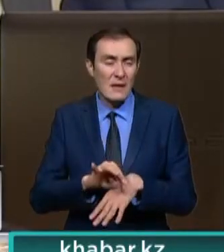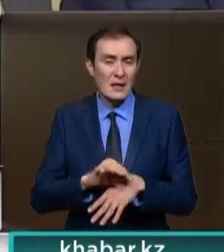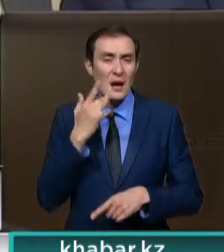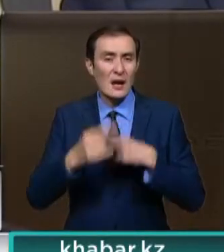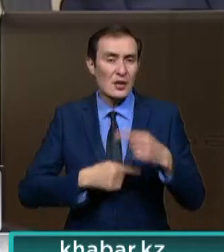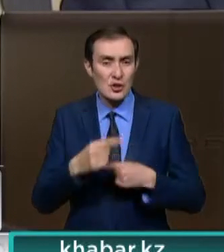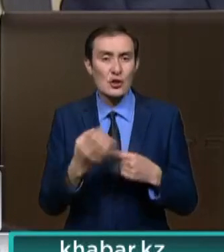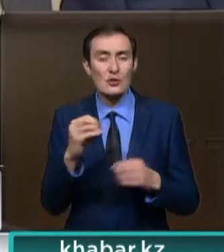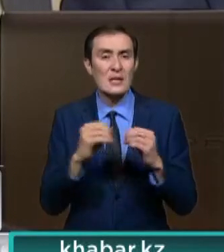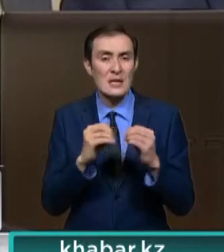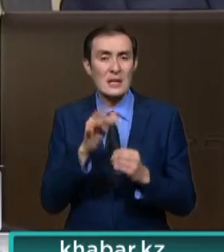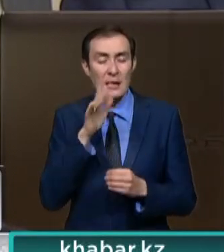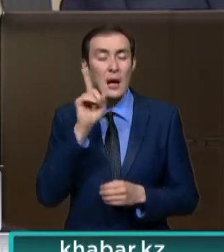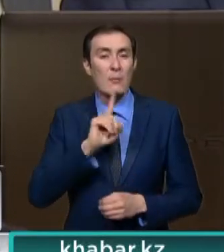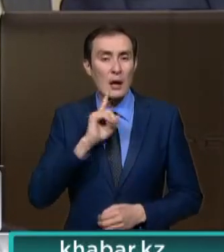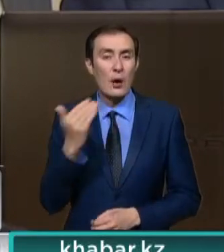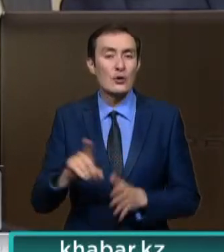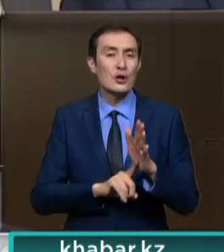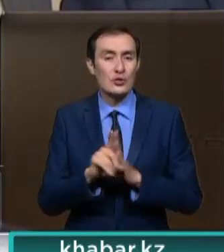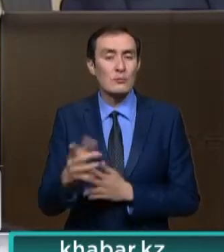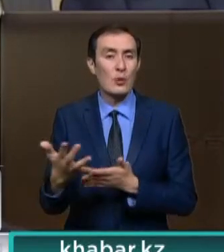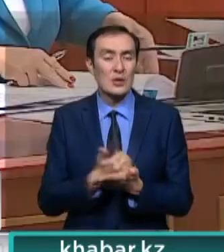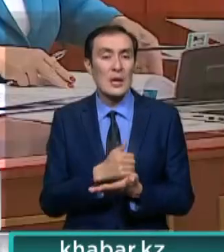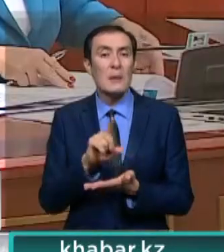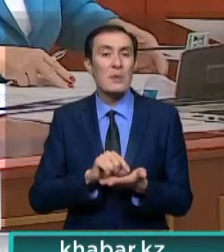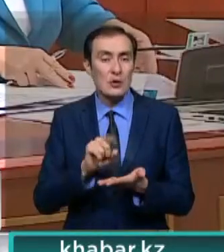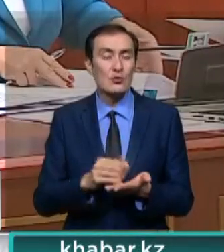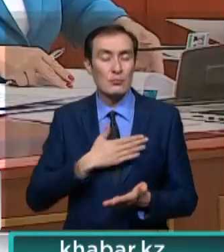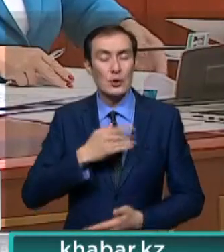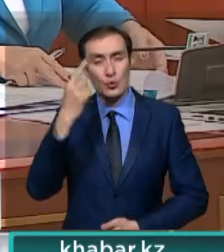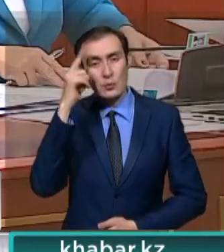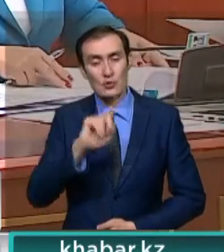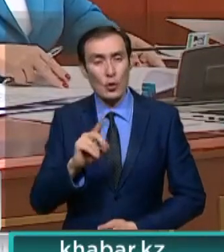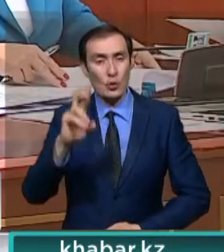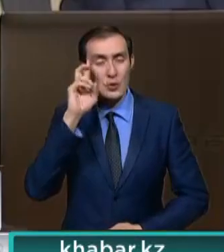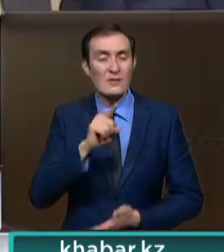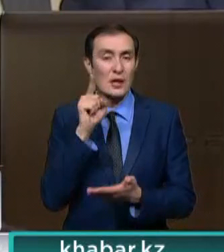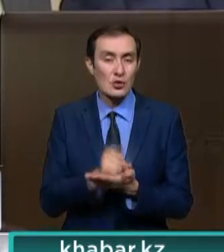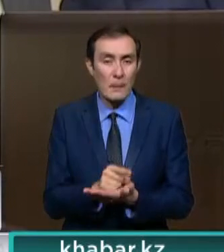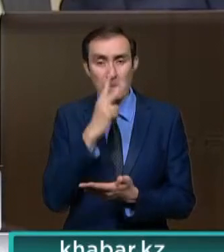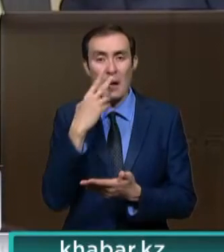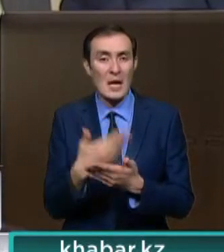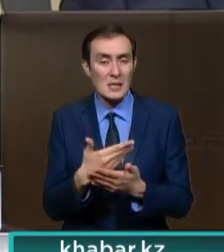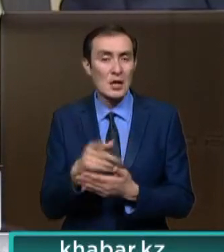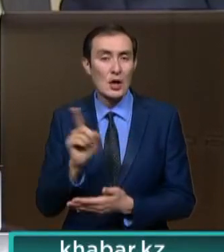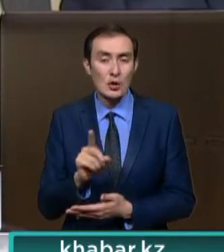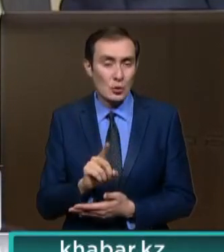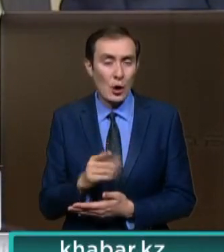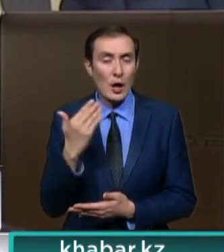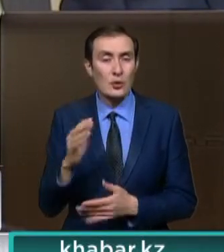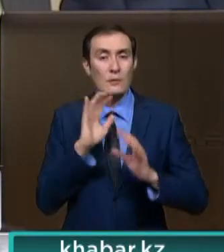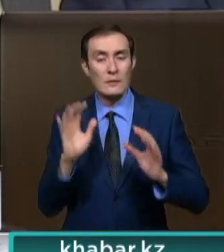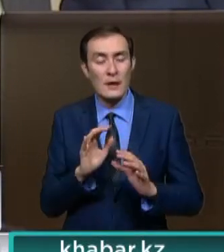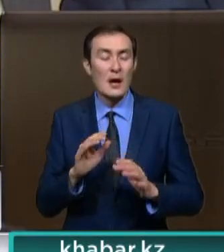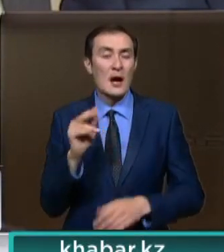еще 10 лет, пока он начнет получать пенсию? Мы считаем, что государство должно показать, что ему не безразлична